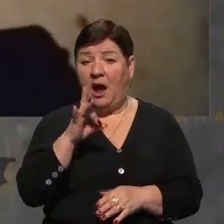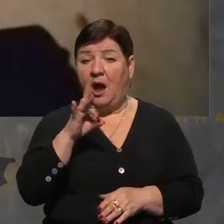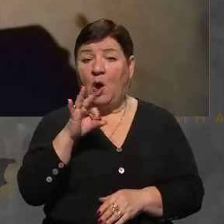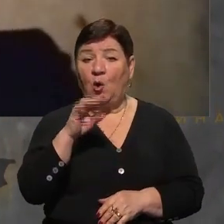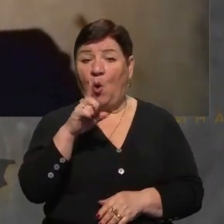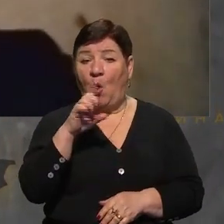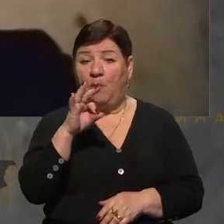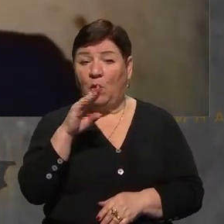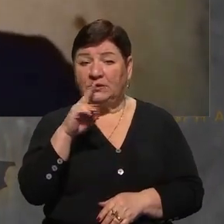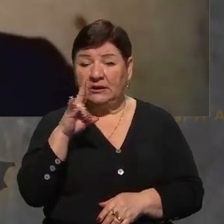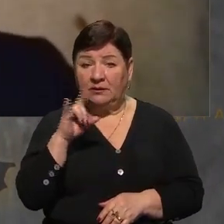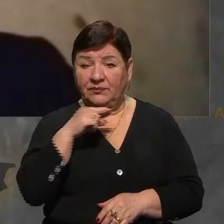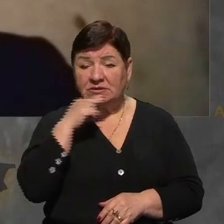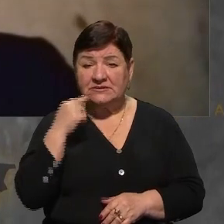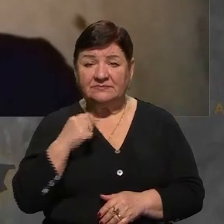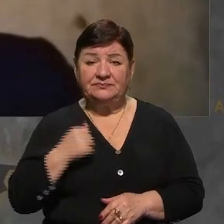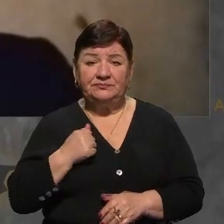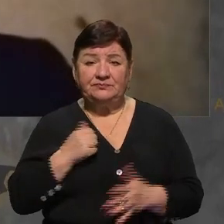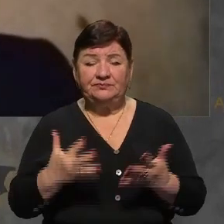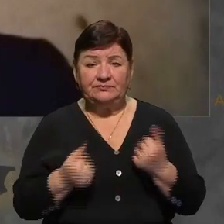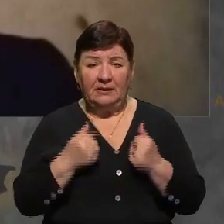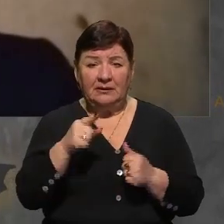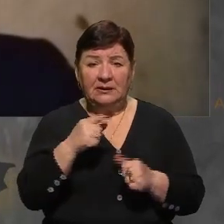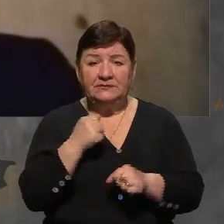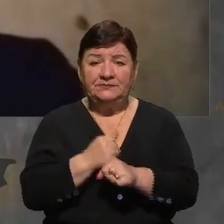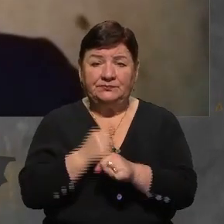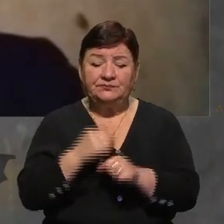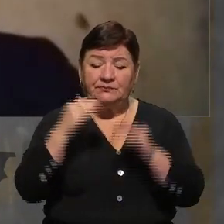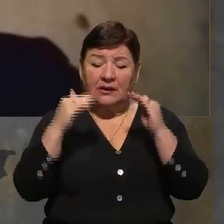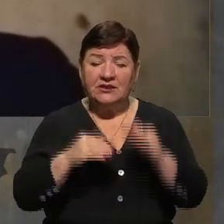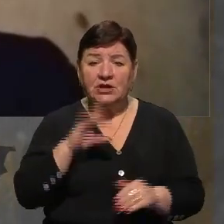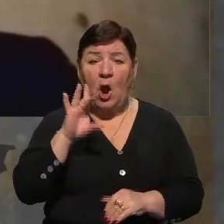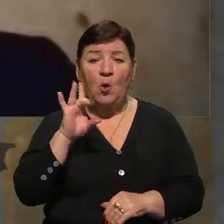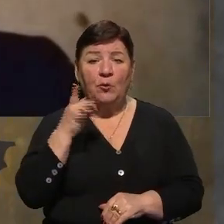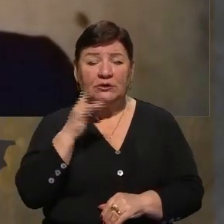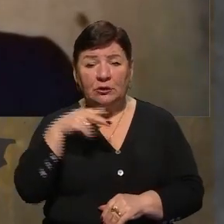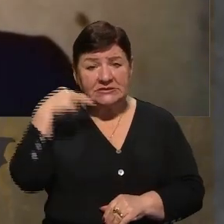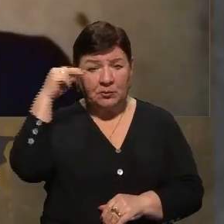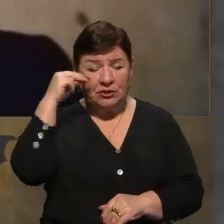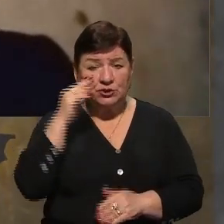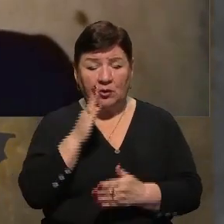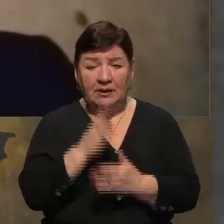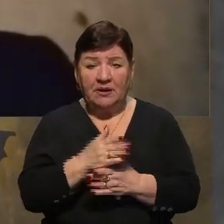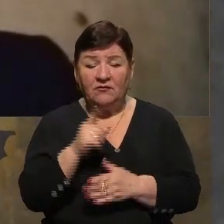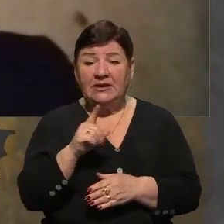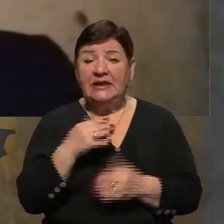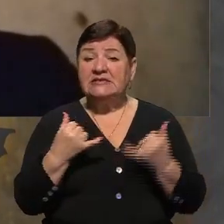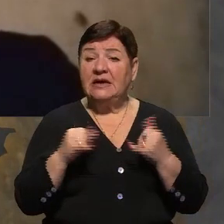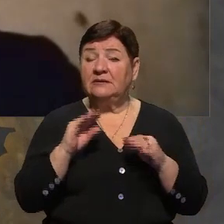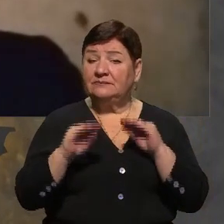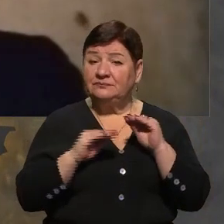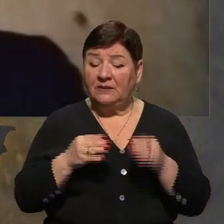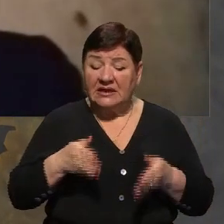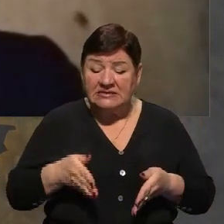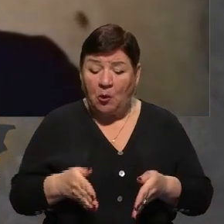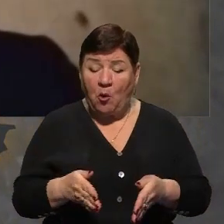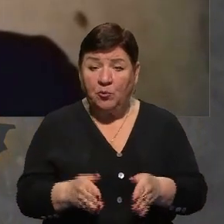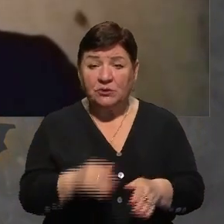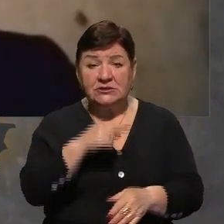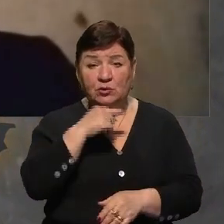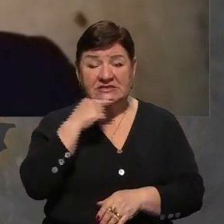які зараз отримуються російськими військовими, нижче Роботина, так, на Запорізькому напрямку, скажіть, вони зараз обладнані і ще закопуються взагалі там